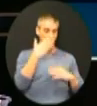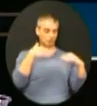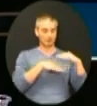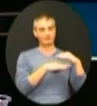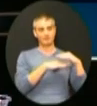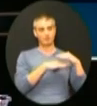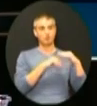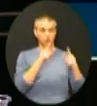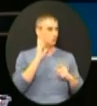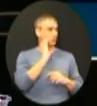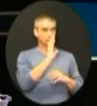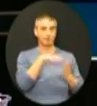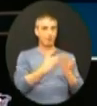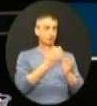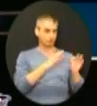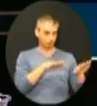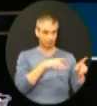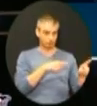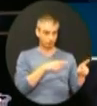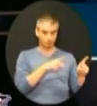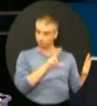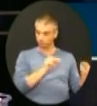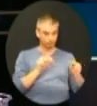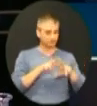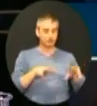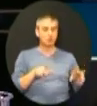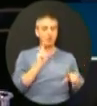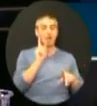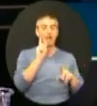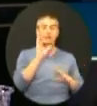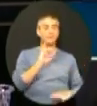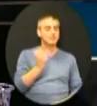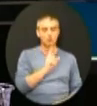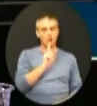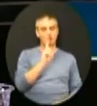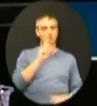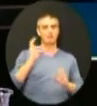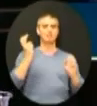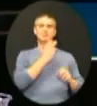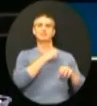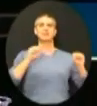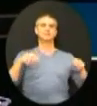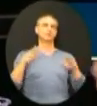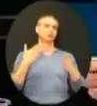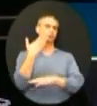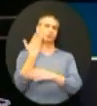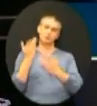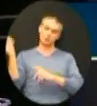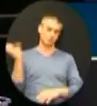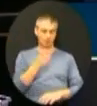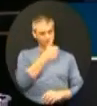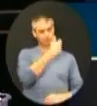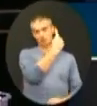כפיפות הוא יקשיב ליצ המשפטי לממשלה באותה סיטואציה רק שהמינוי לא יהיה מינוי של נציבות שירות המדינה אלא המינוי של